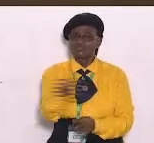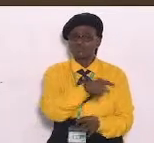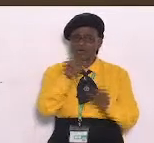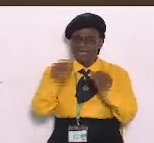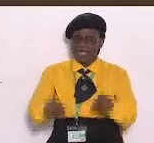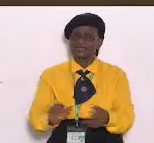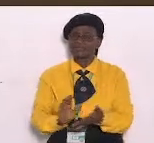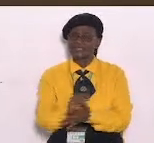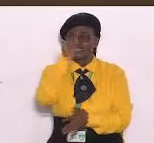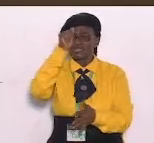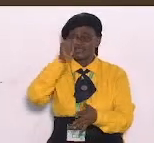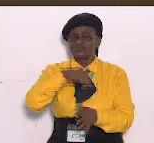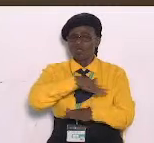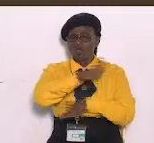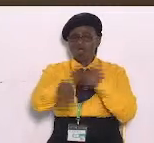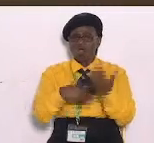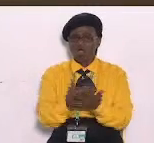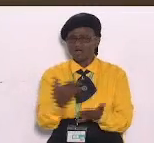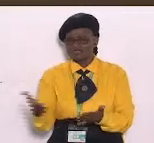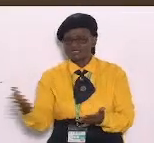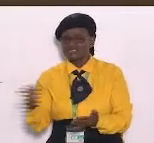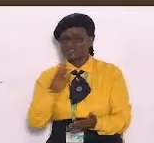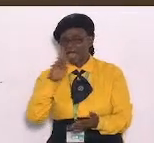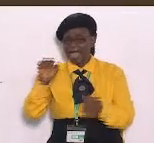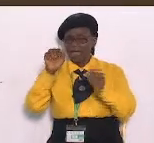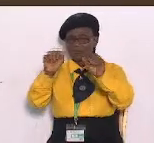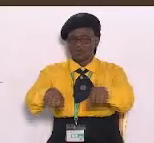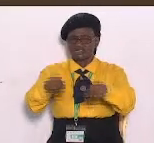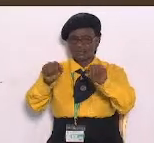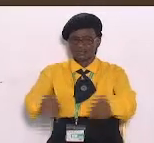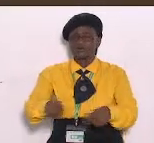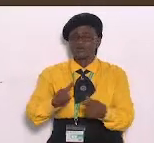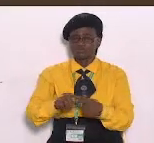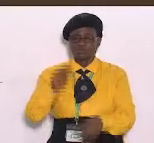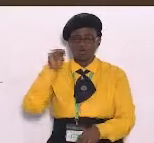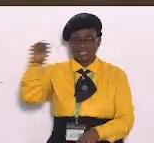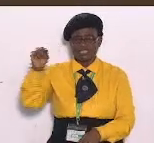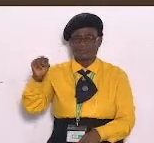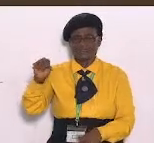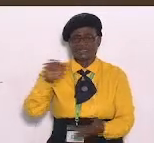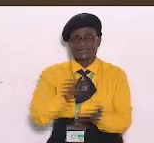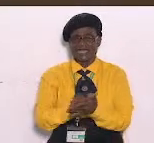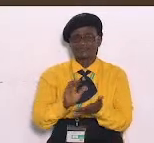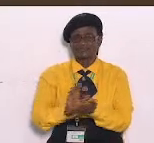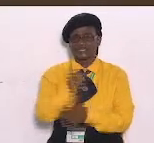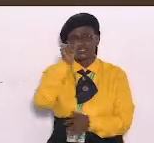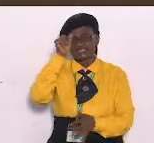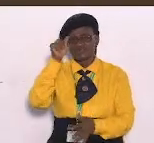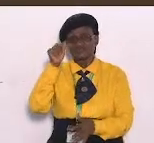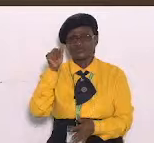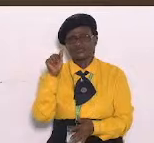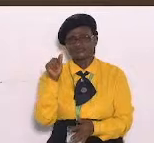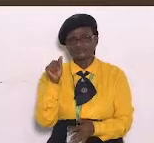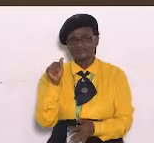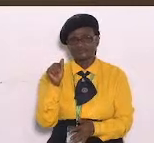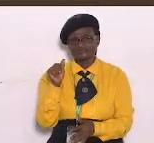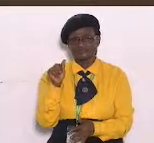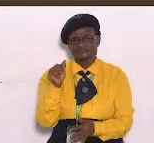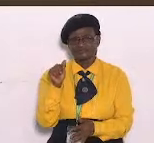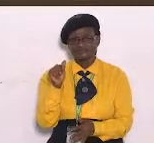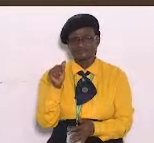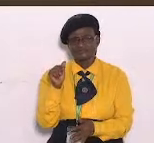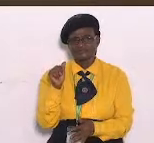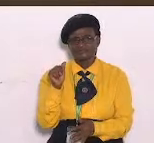peux croire tout est possible à lui qui à celui qui